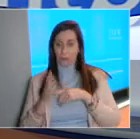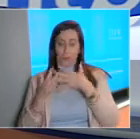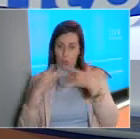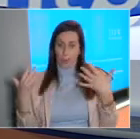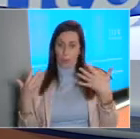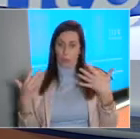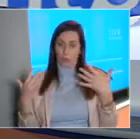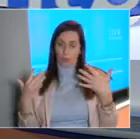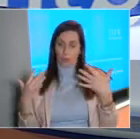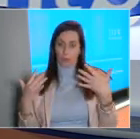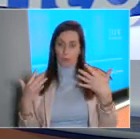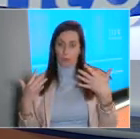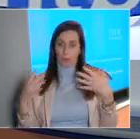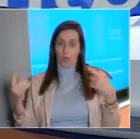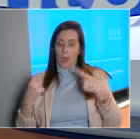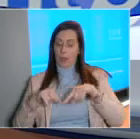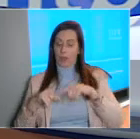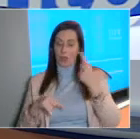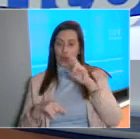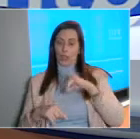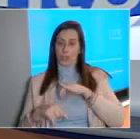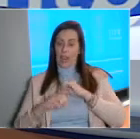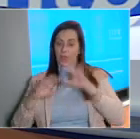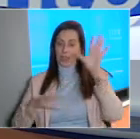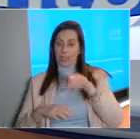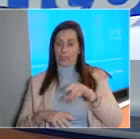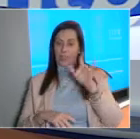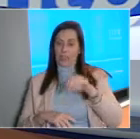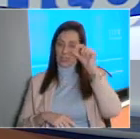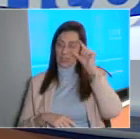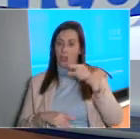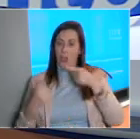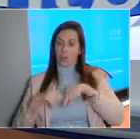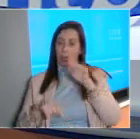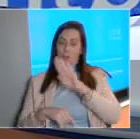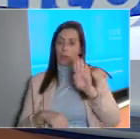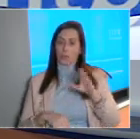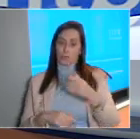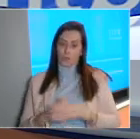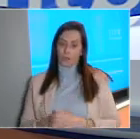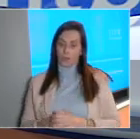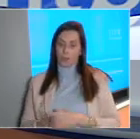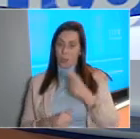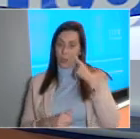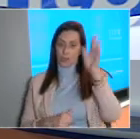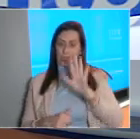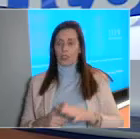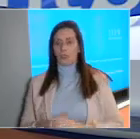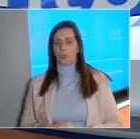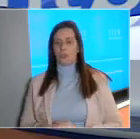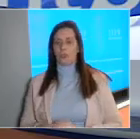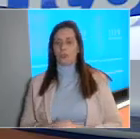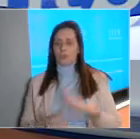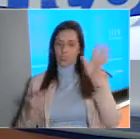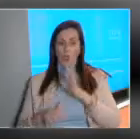שברור שהמחלקה היחידה שיש לה אינטרס להפיץ כזה סרטון נגד גדעון סער, זאת המחלקה של בנימין נתניהו. בוא נראה את הסרטון